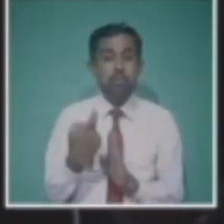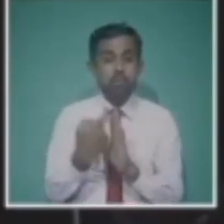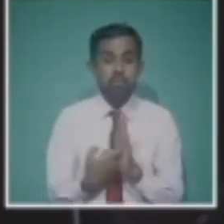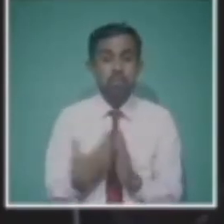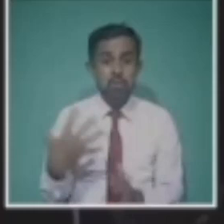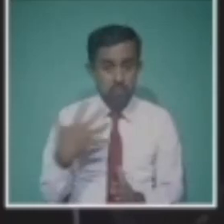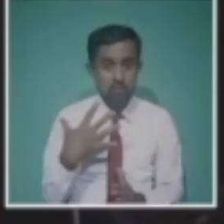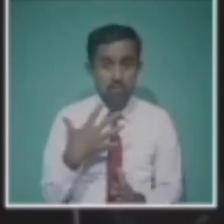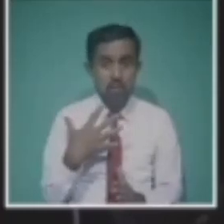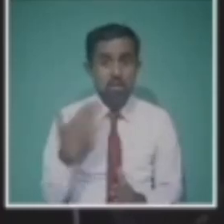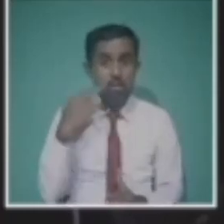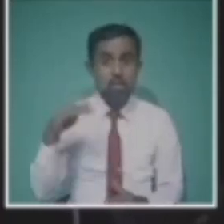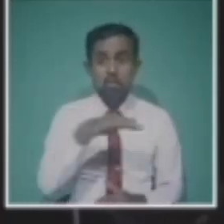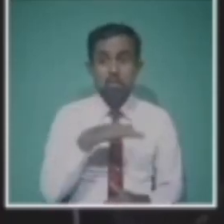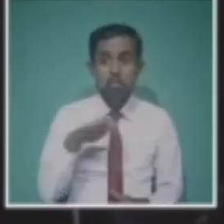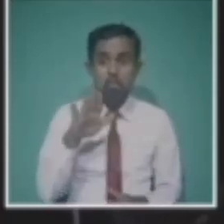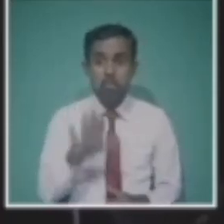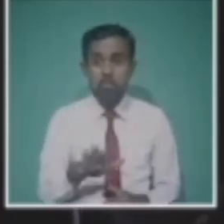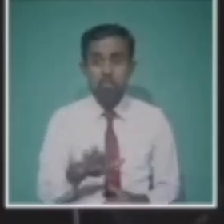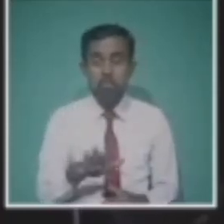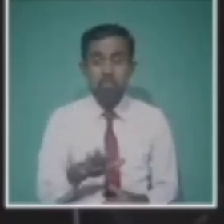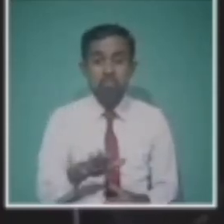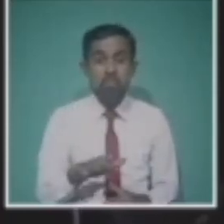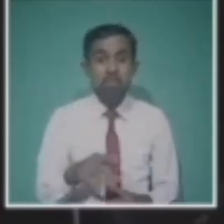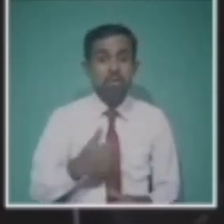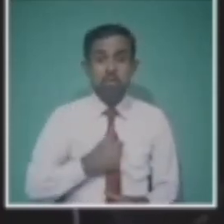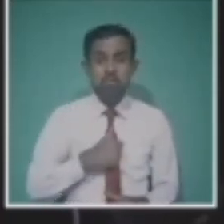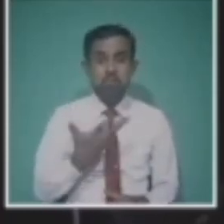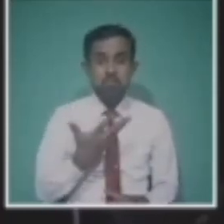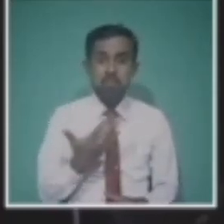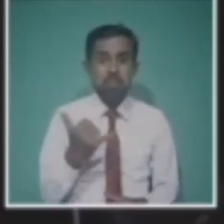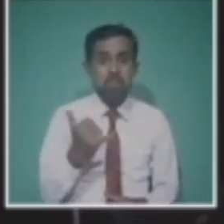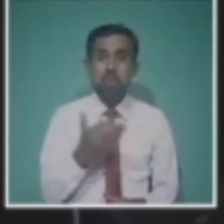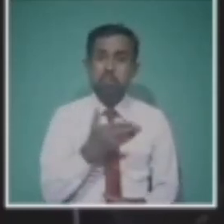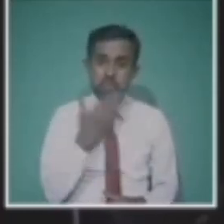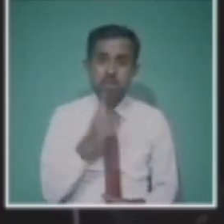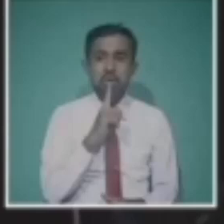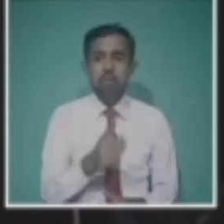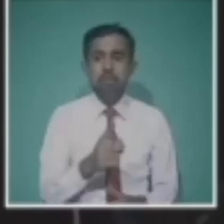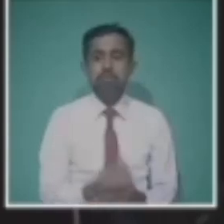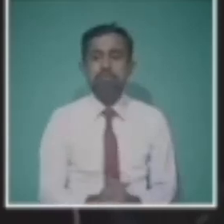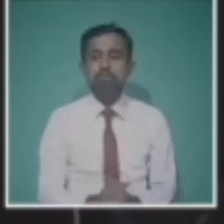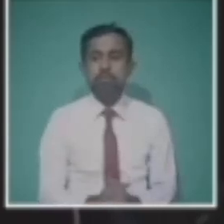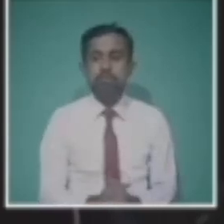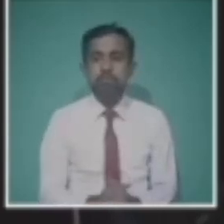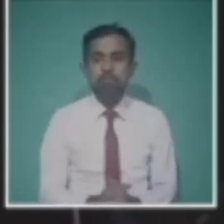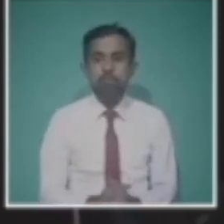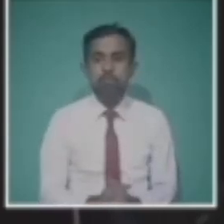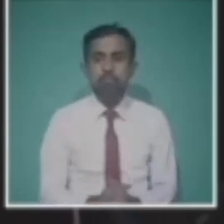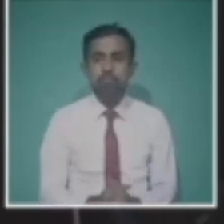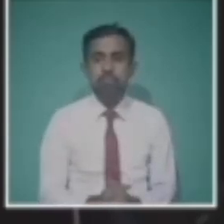කොන්දේසි ජනතාවගේ විරෝධයට ලක් වෙනවයි කියලත් කියනවා. ඒ